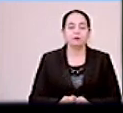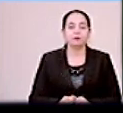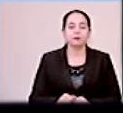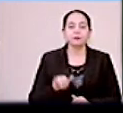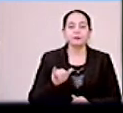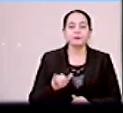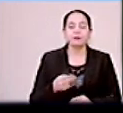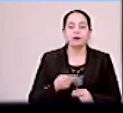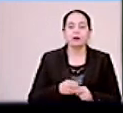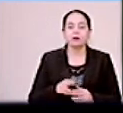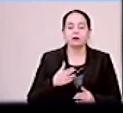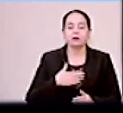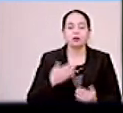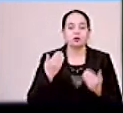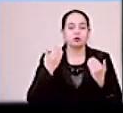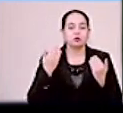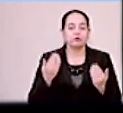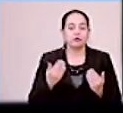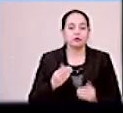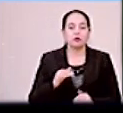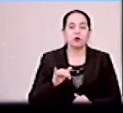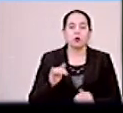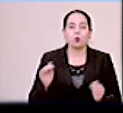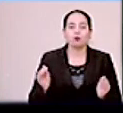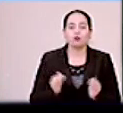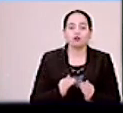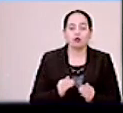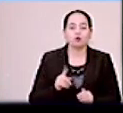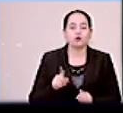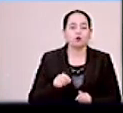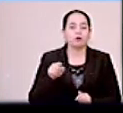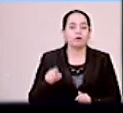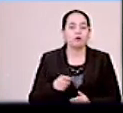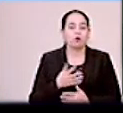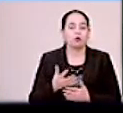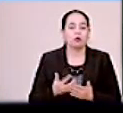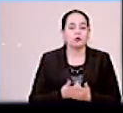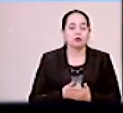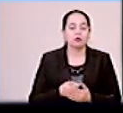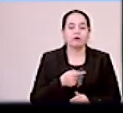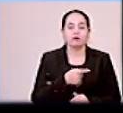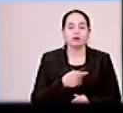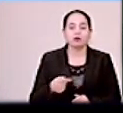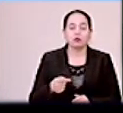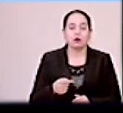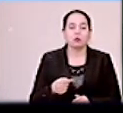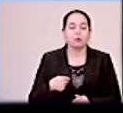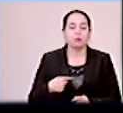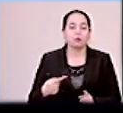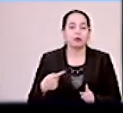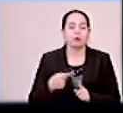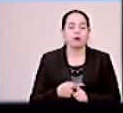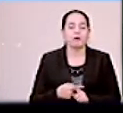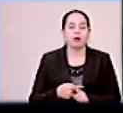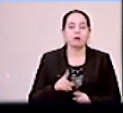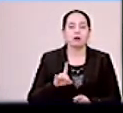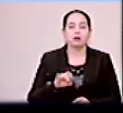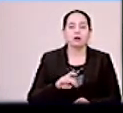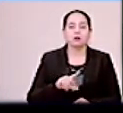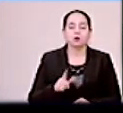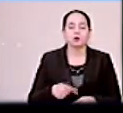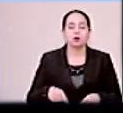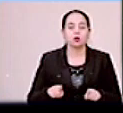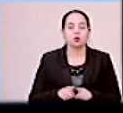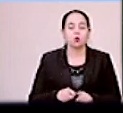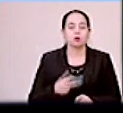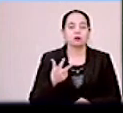21. Y – это наше неизвестное уменьшаемое. Чтобы его найти, вычитаемое прибавляем разность. То